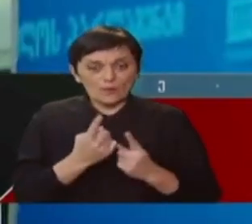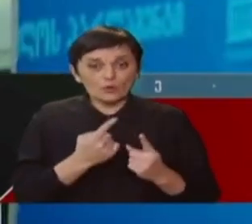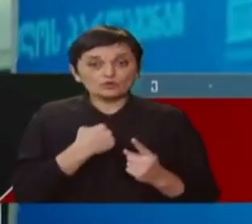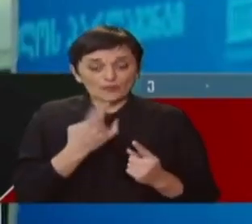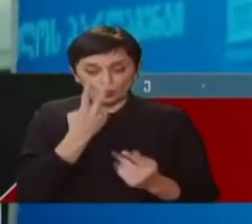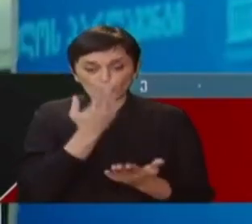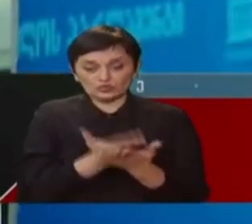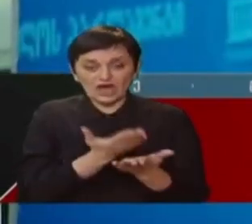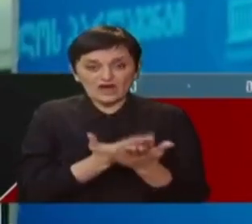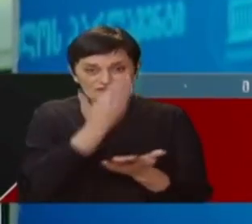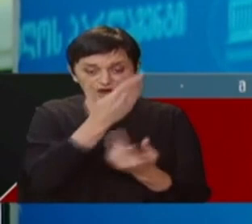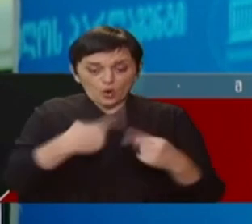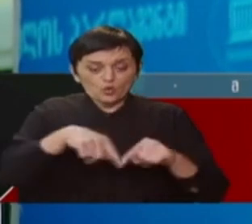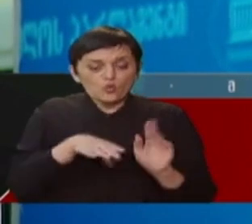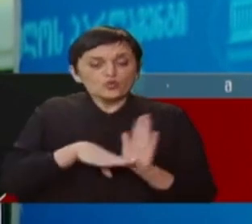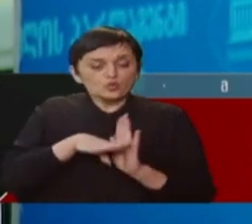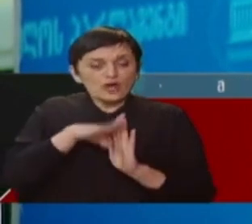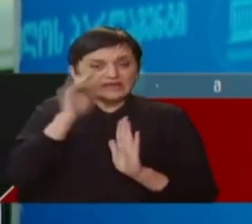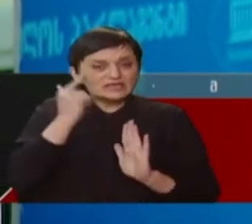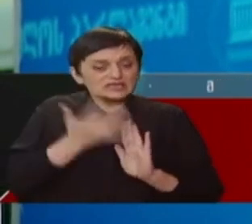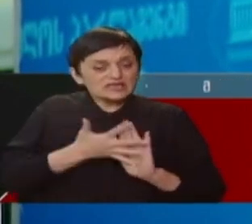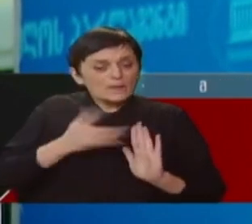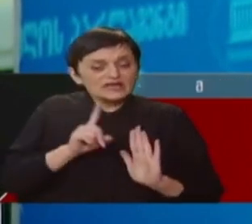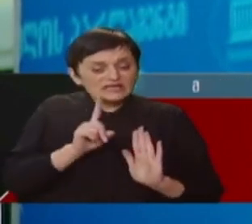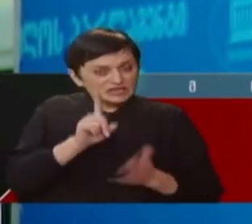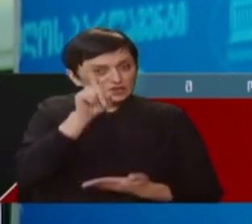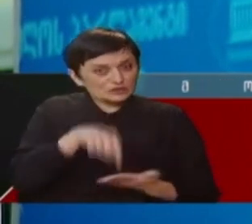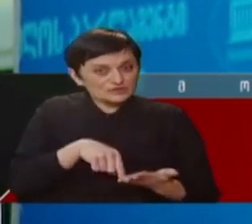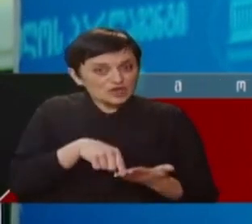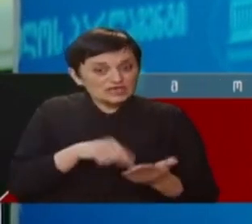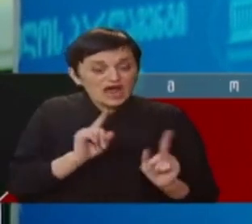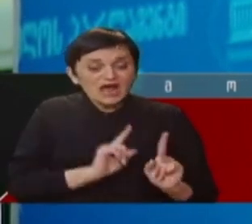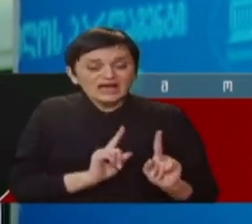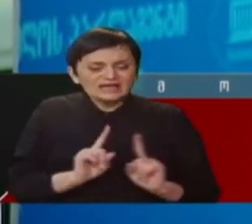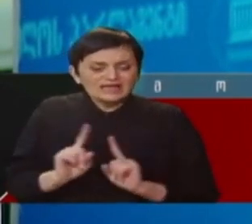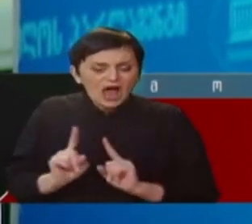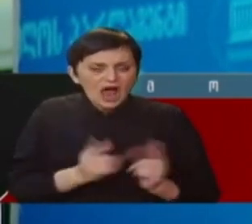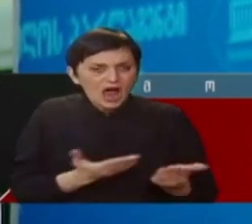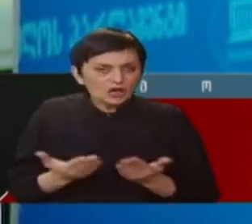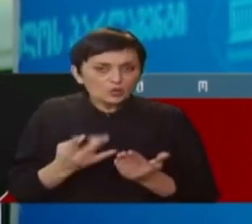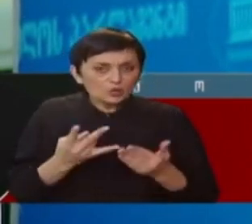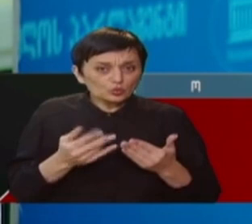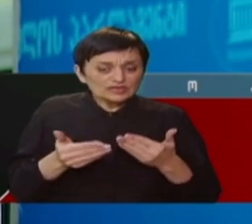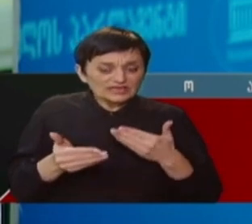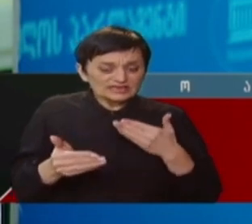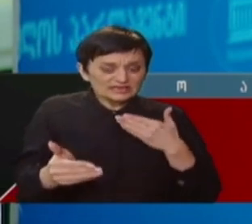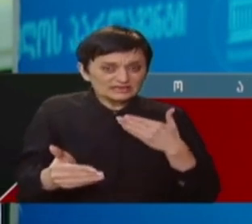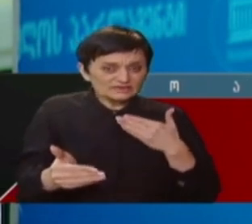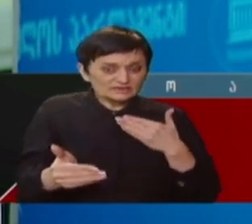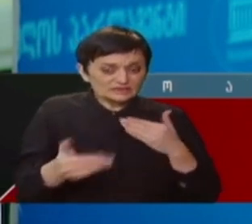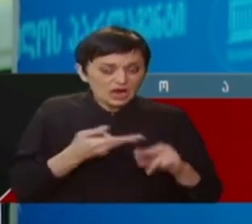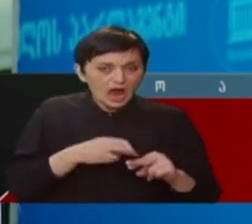უნდა ვაჩვენოთ საზოგადოებას უკეთესად და უფრო გასაგებად ის რისიც გვჯერა და რაღაცნაირად უნდა დისტანცირდეთ